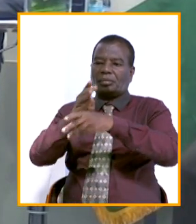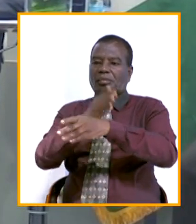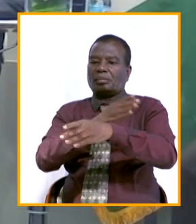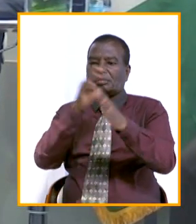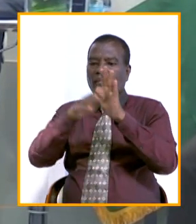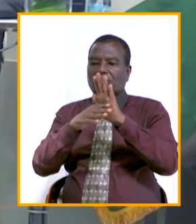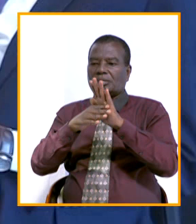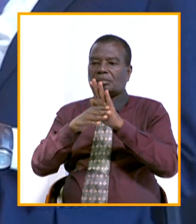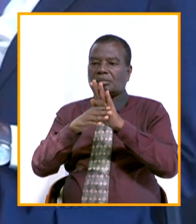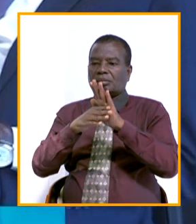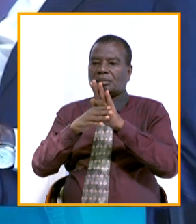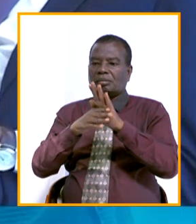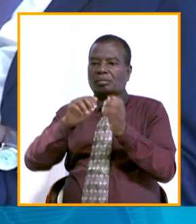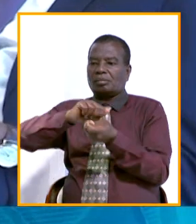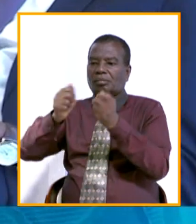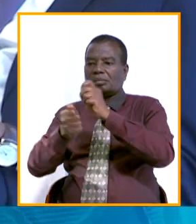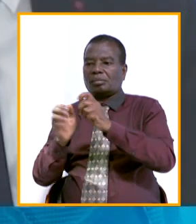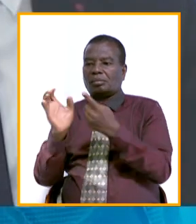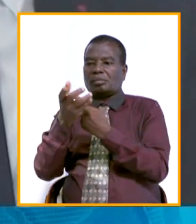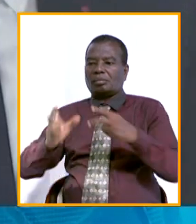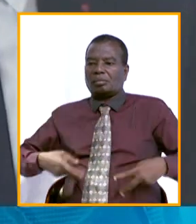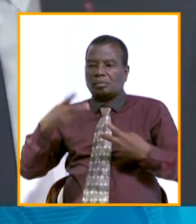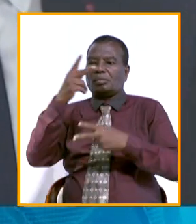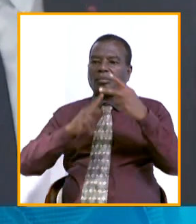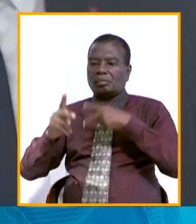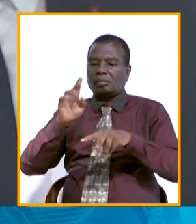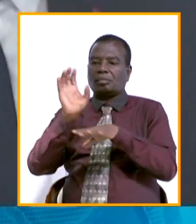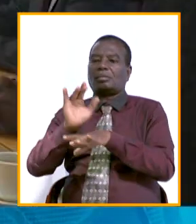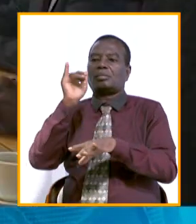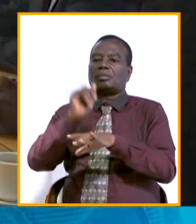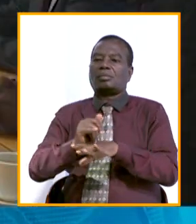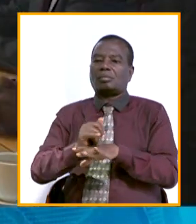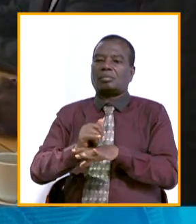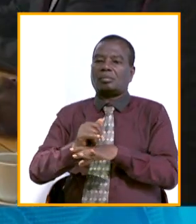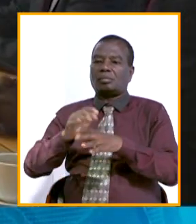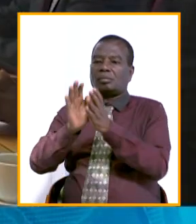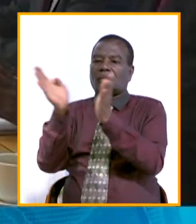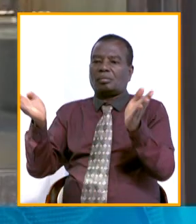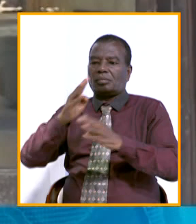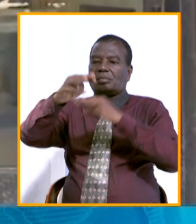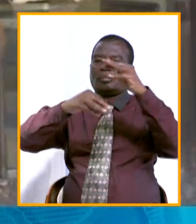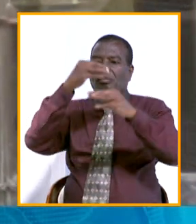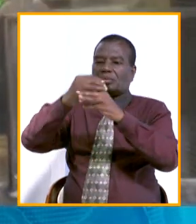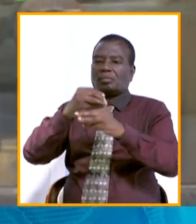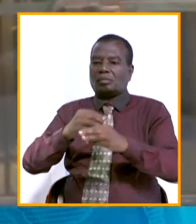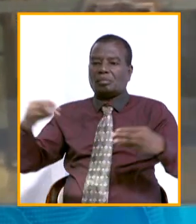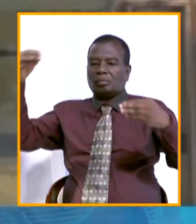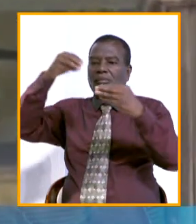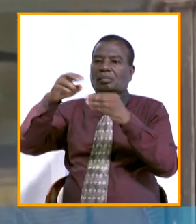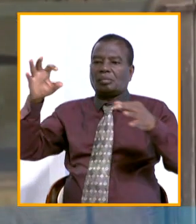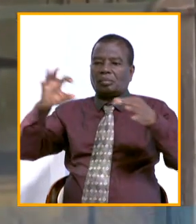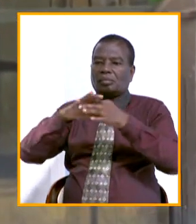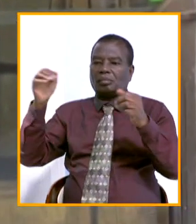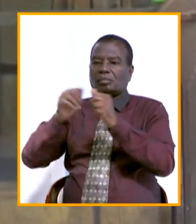développement, amélioration des conditions de vie des populations, la Côte d'Ivoire s'ouvre au monde et renforce ses partenariats avec